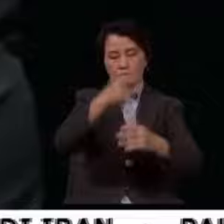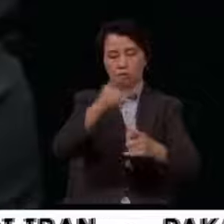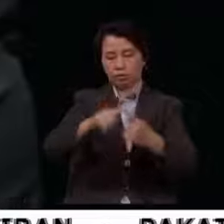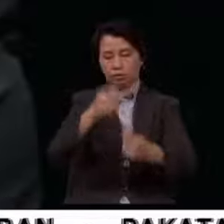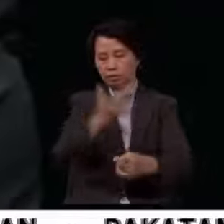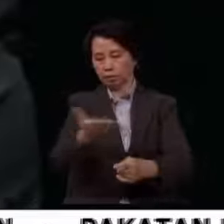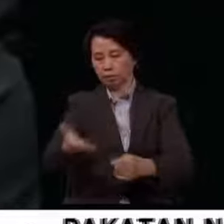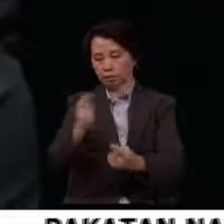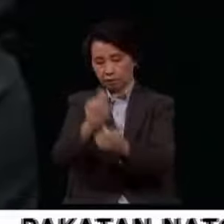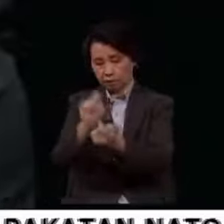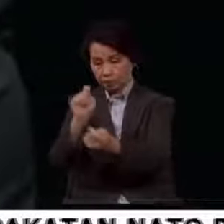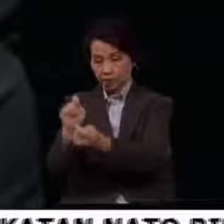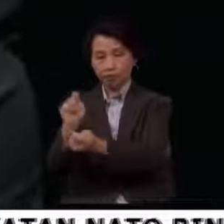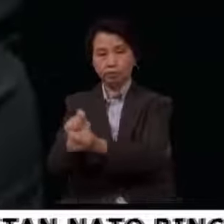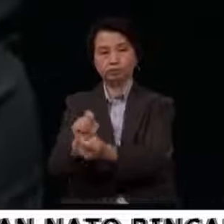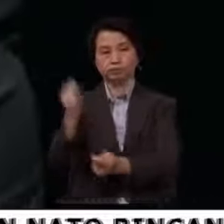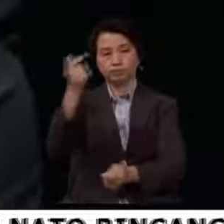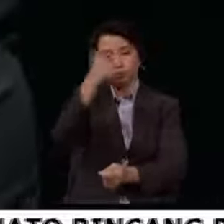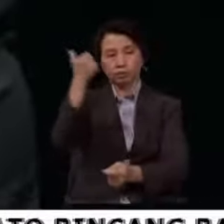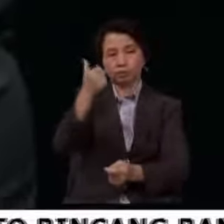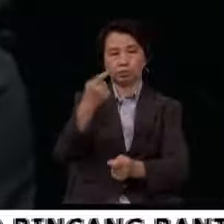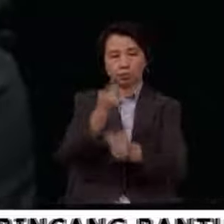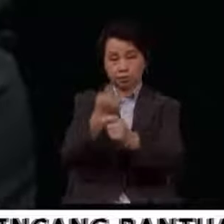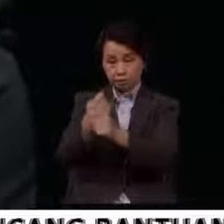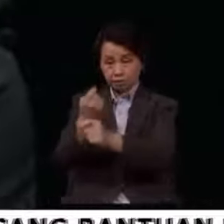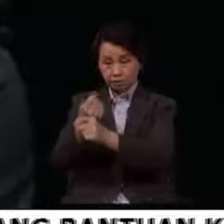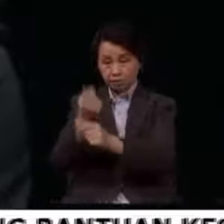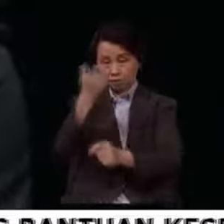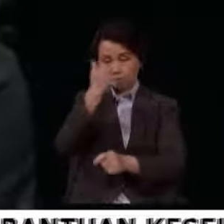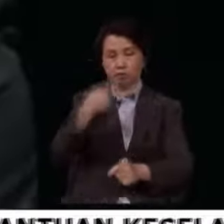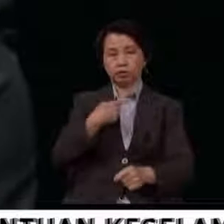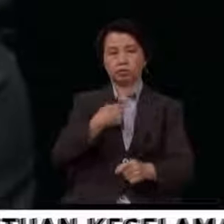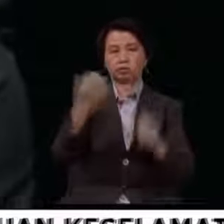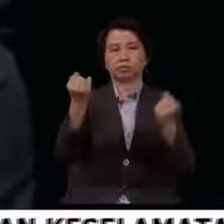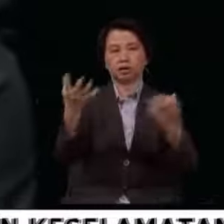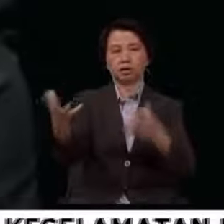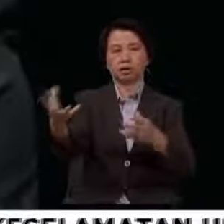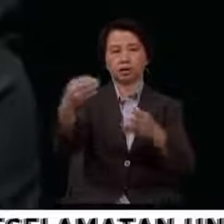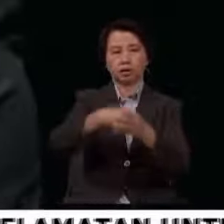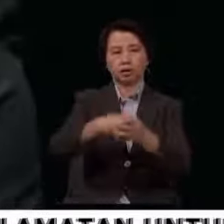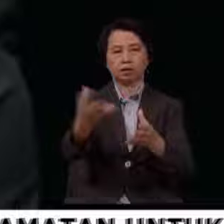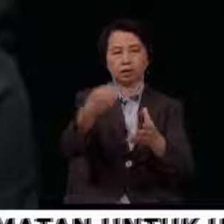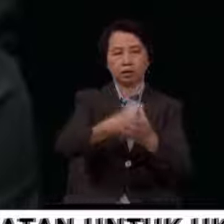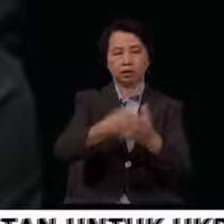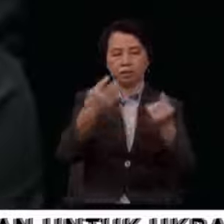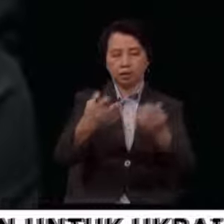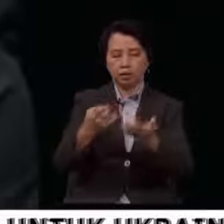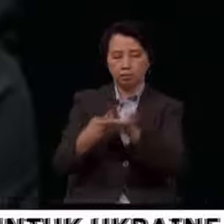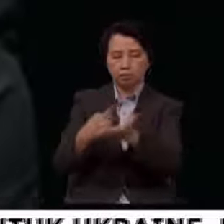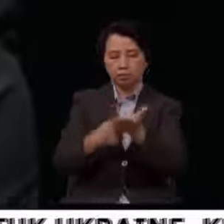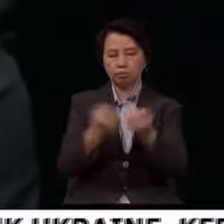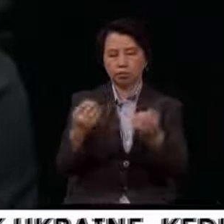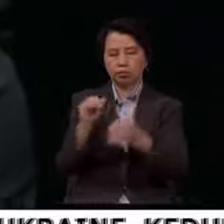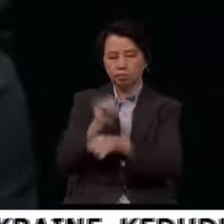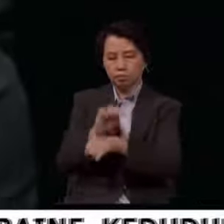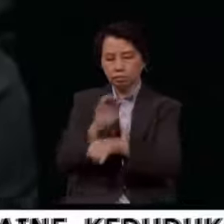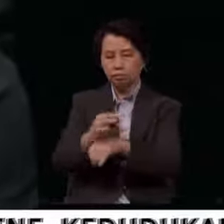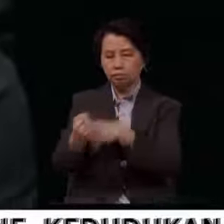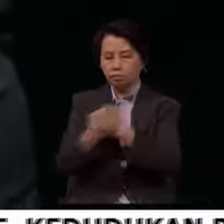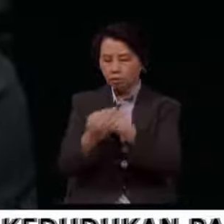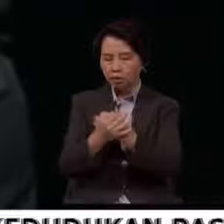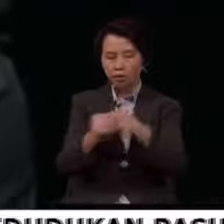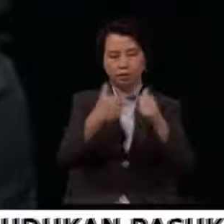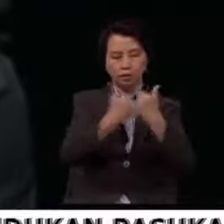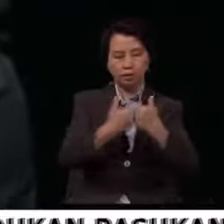unik Ashraf dalam masa seminit kalau boleh natsui rumuskan kepada kita cabaran ya untuk evidence ubi untuk